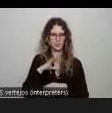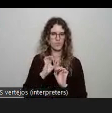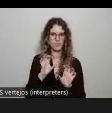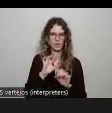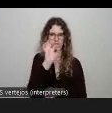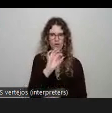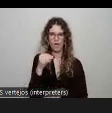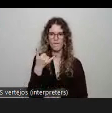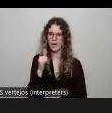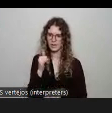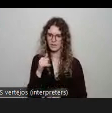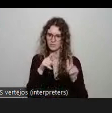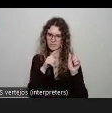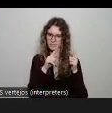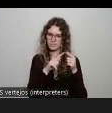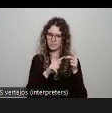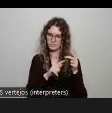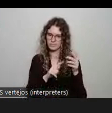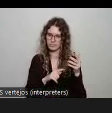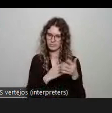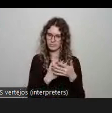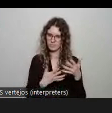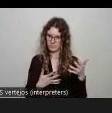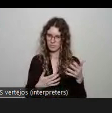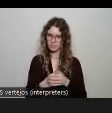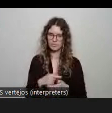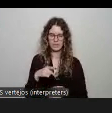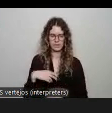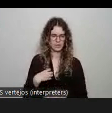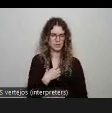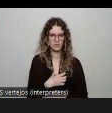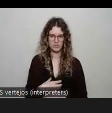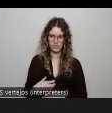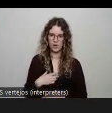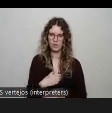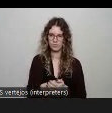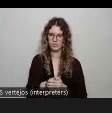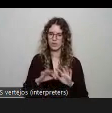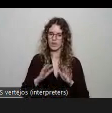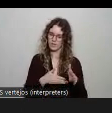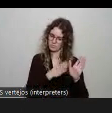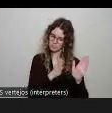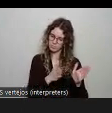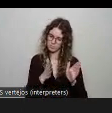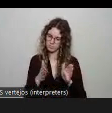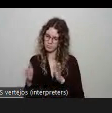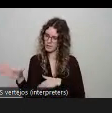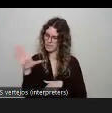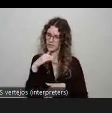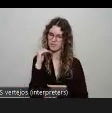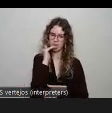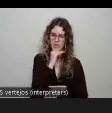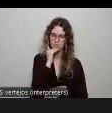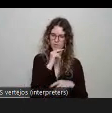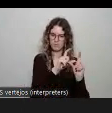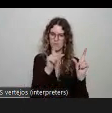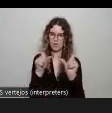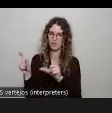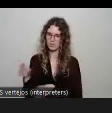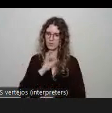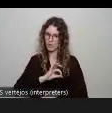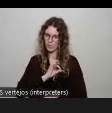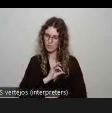kriterijai šalyje yra labai reikšmingi. Ir jeigu jie nuosekliai taikomi visose mokyklose, tuomet